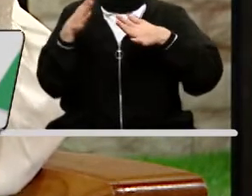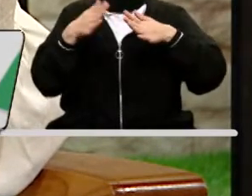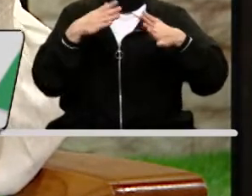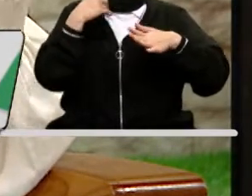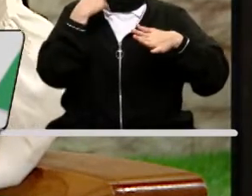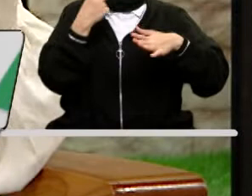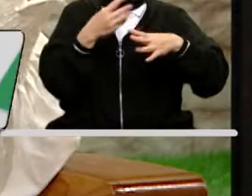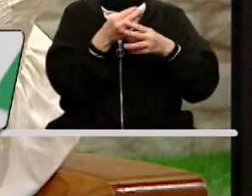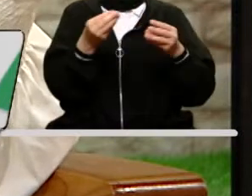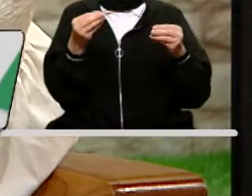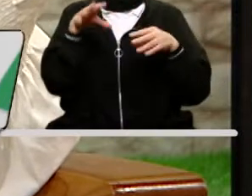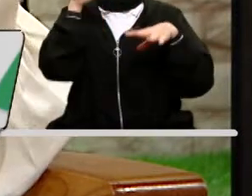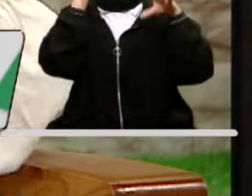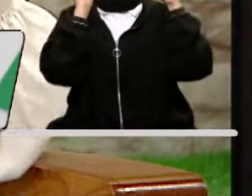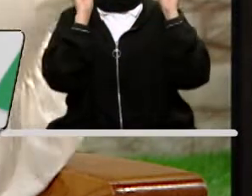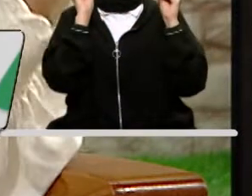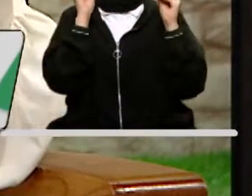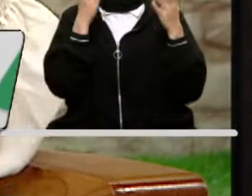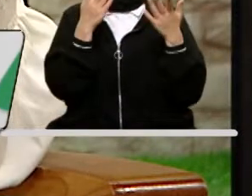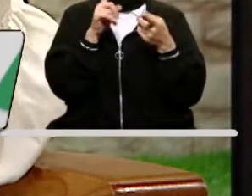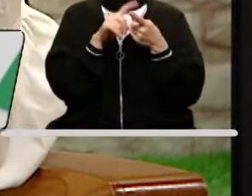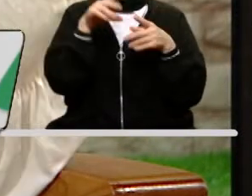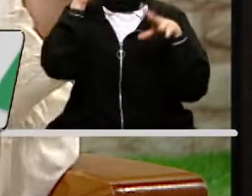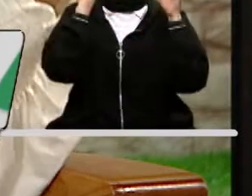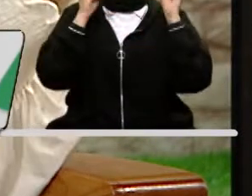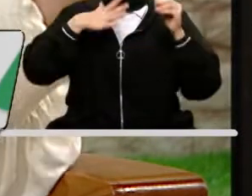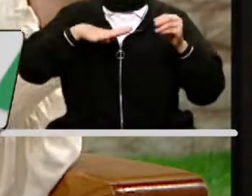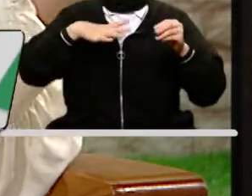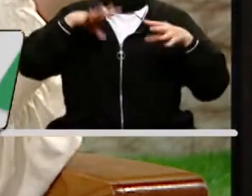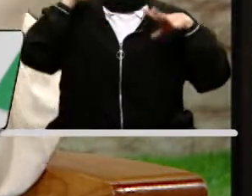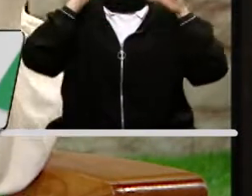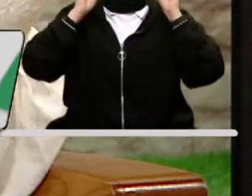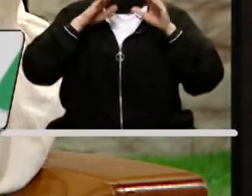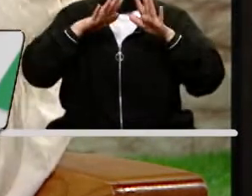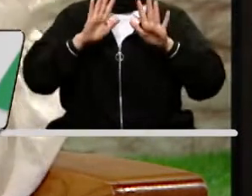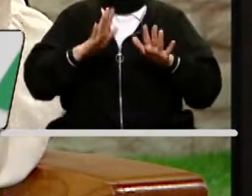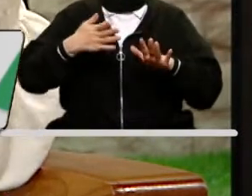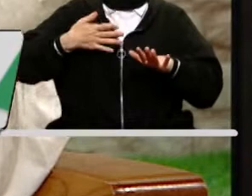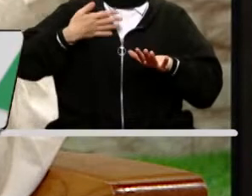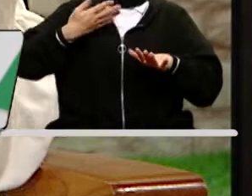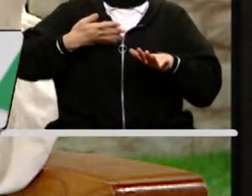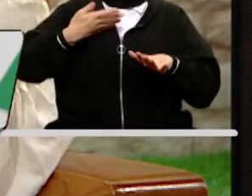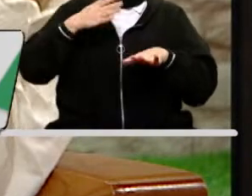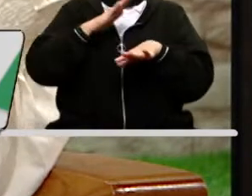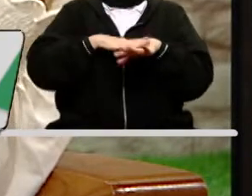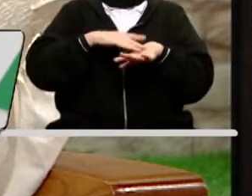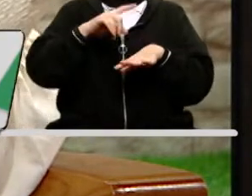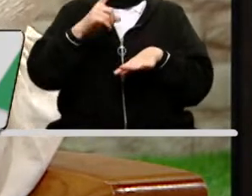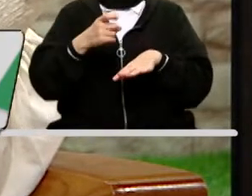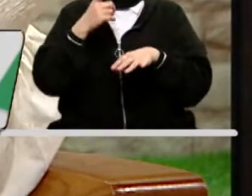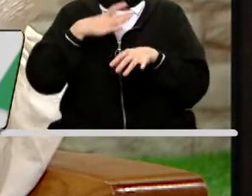çok öğrendiklerimiz, öğrenmek isteyip de öğrenemediklerimiz, merak edip keşif yapmak